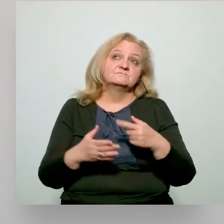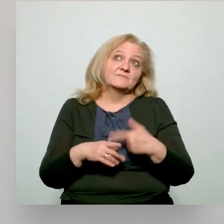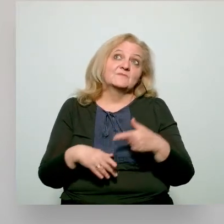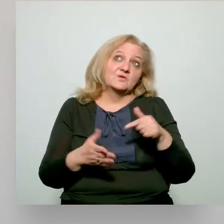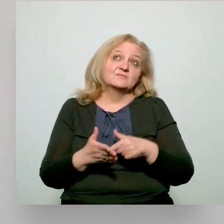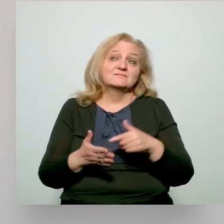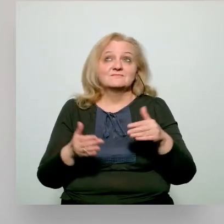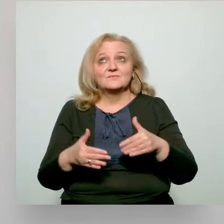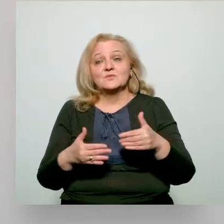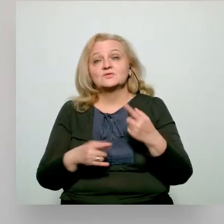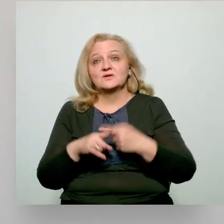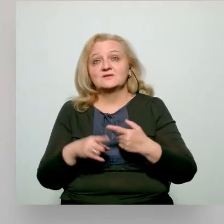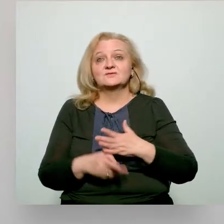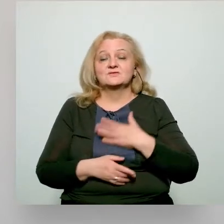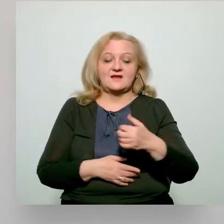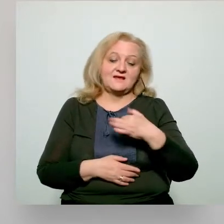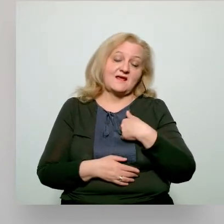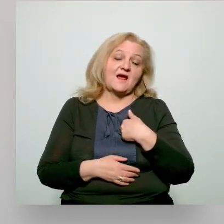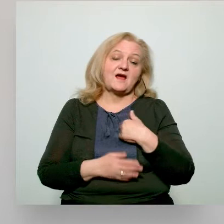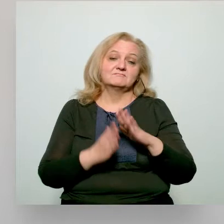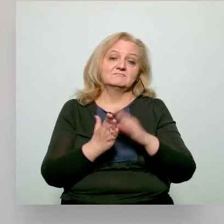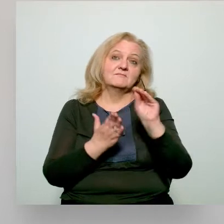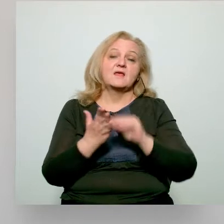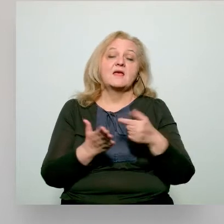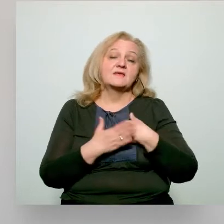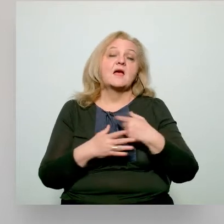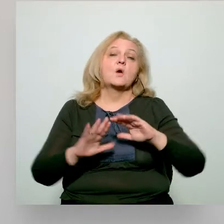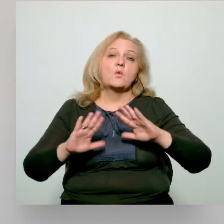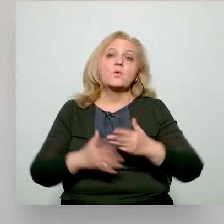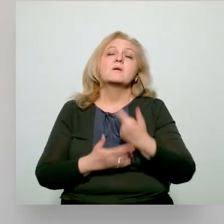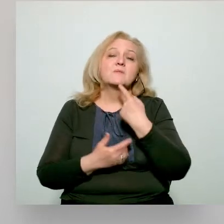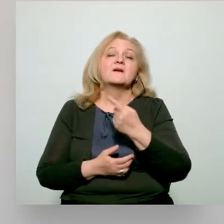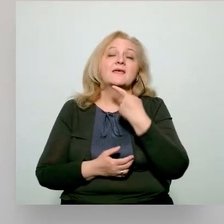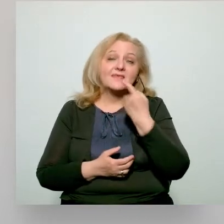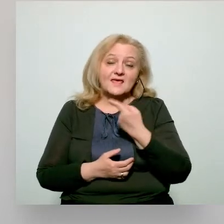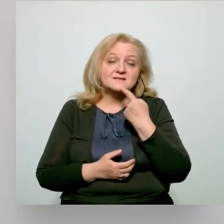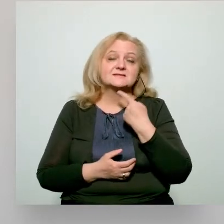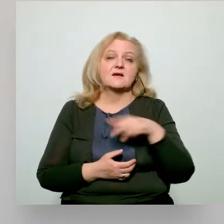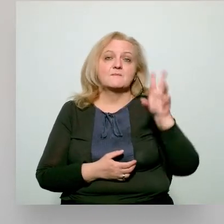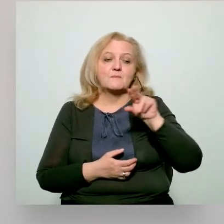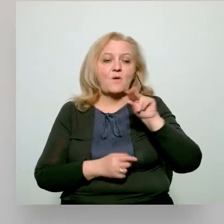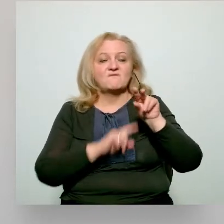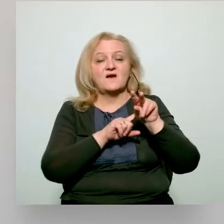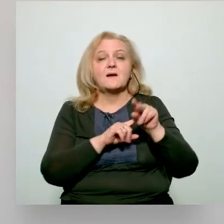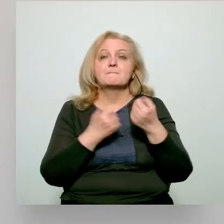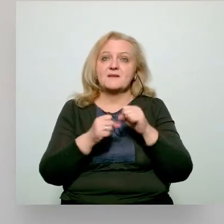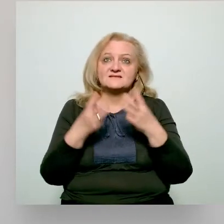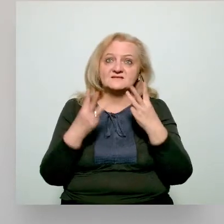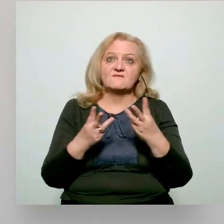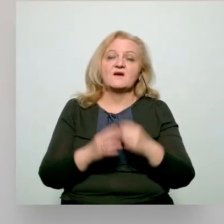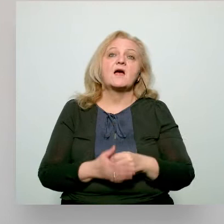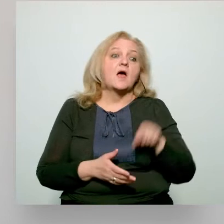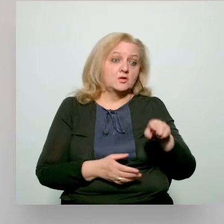dziwnie w ustach literaturoznawcy, mowa, język jest czynnikiem bardzo istotnym, ale